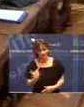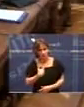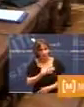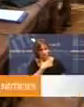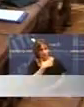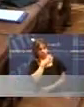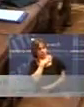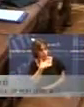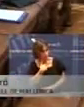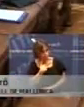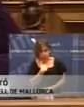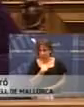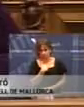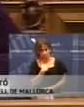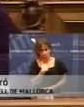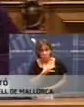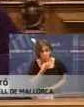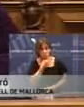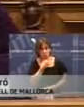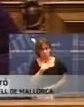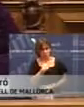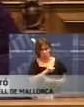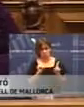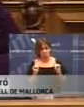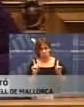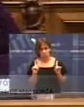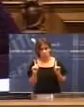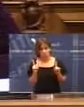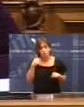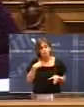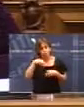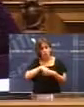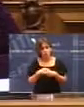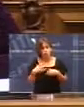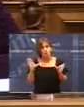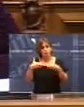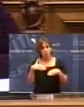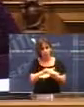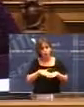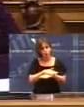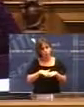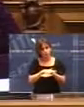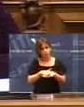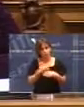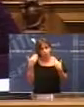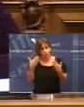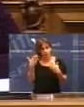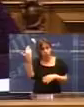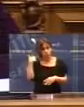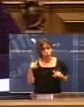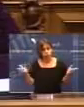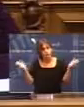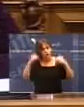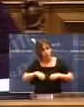Escoll no l'hi tinc. Jo form part d'un equip de govern, perquè així s'ha d'acordar entre tots, per dur a terme